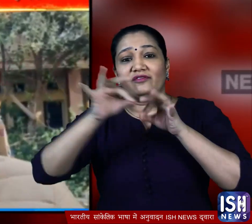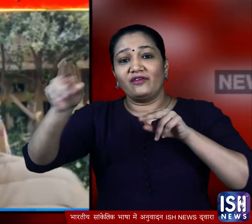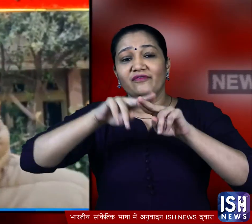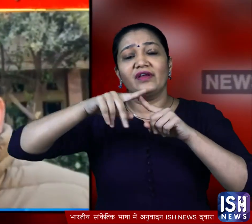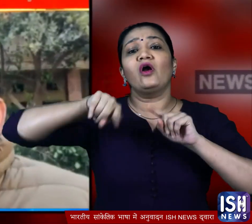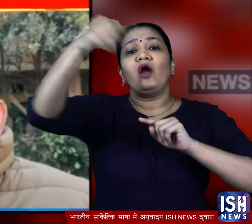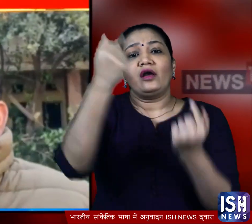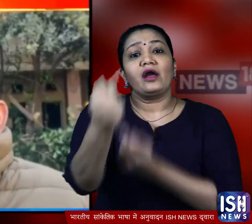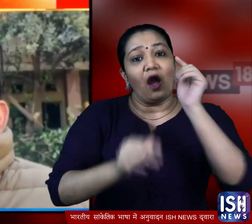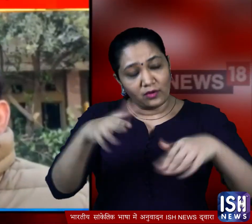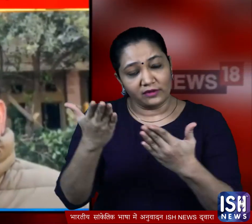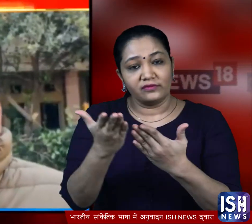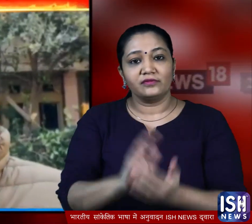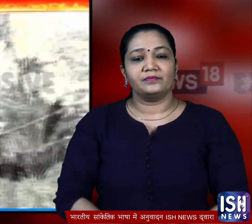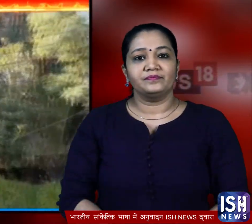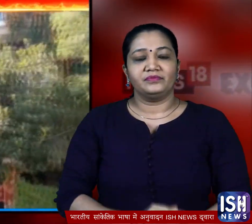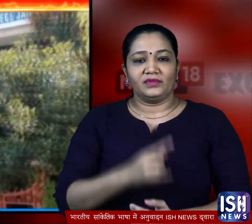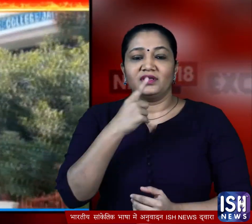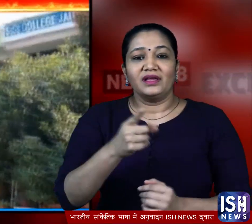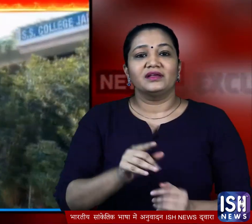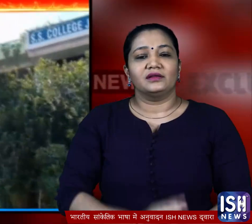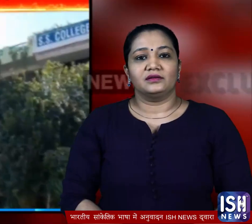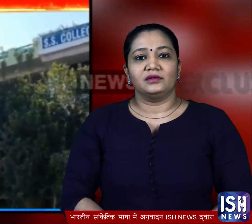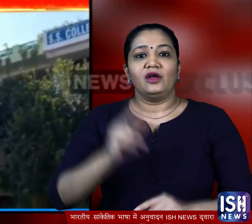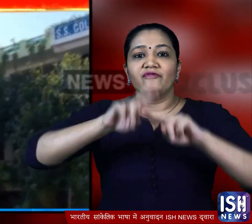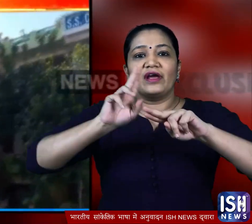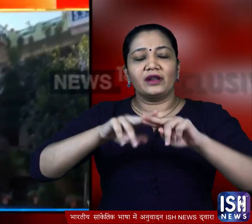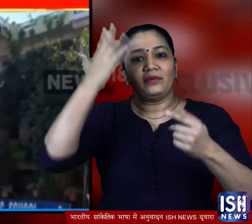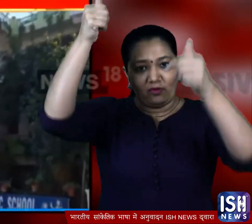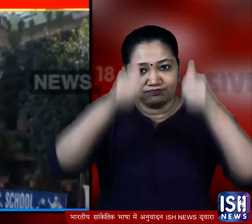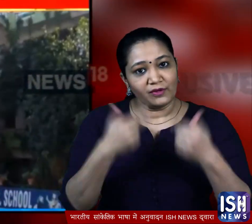के सामने की तरफ एक ग्राउंड बना रखा था। बताया गया कि इस सिलसिले